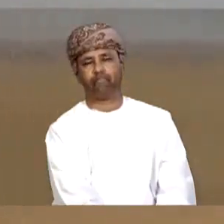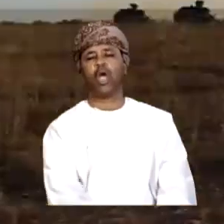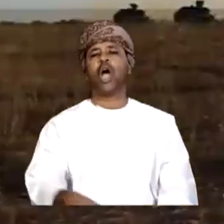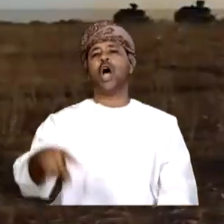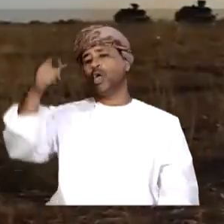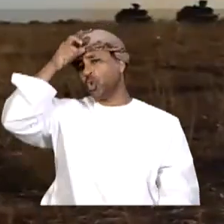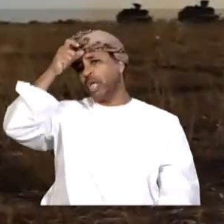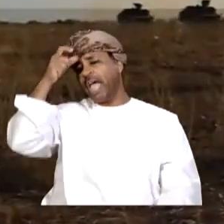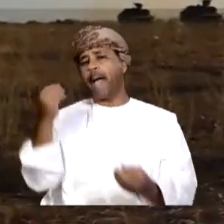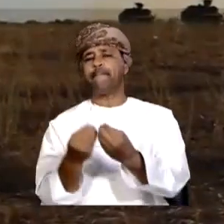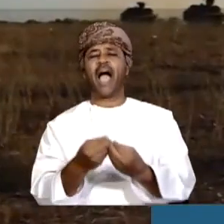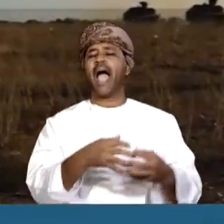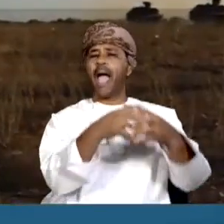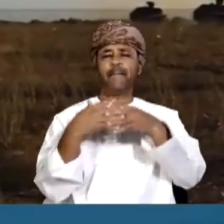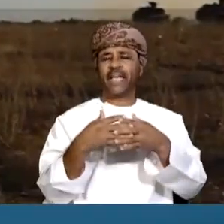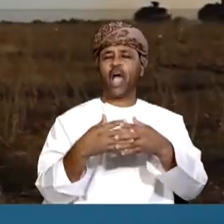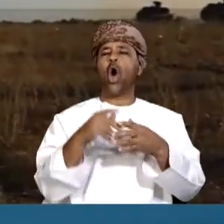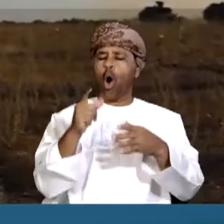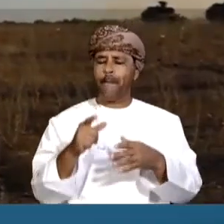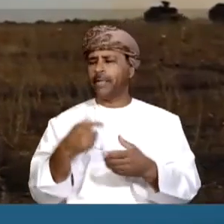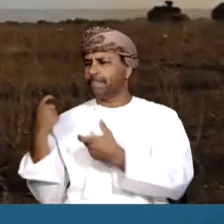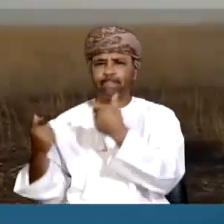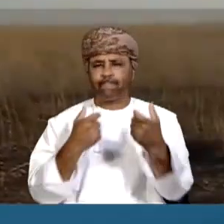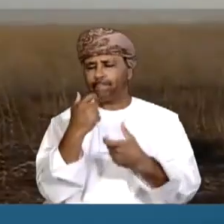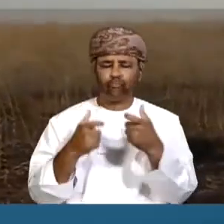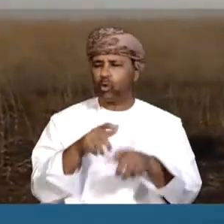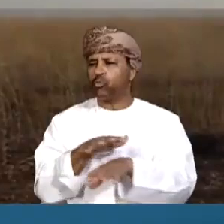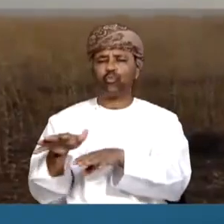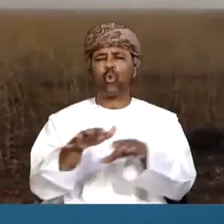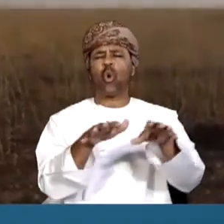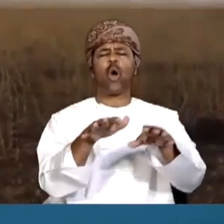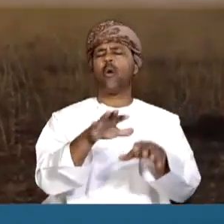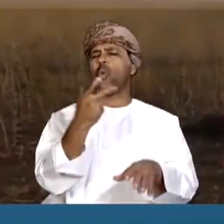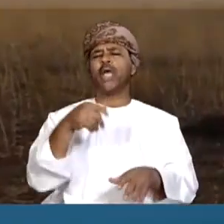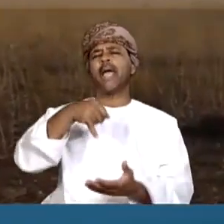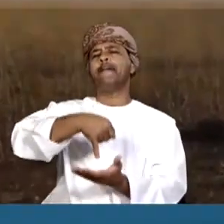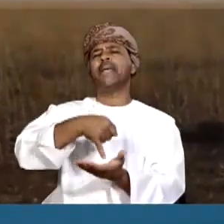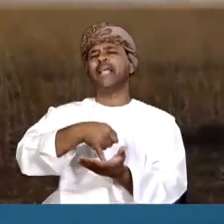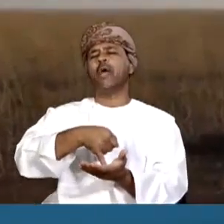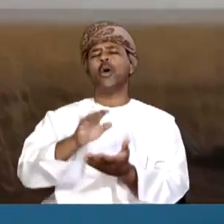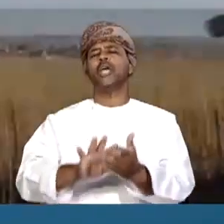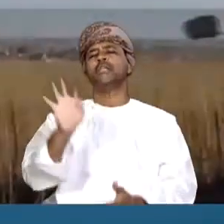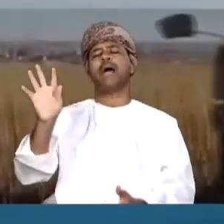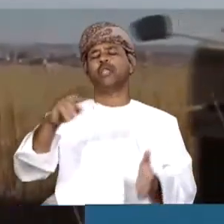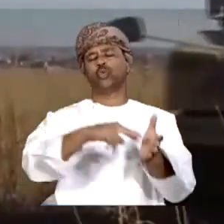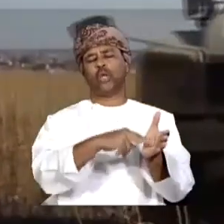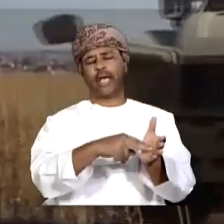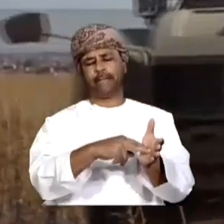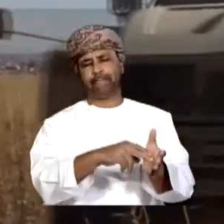تركيا والولايات المتحدة تبدأان تسيير دوريات أمنية مشتركة في مدينة منبج بشمال سوريا.